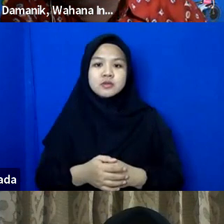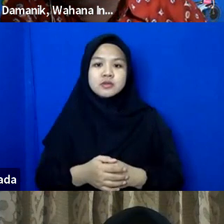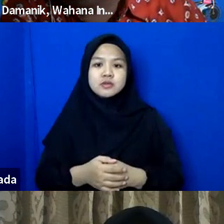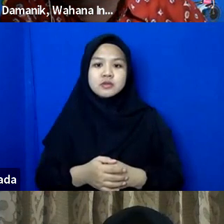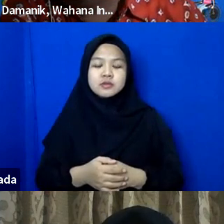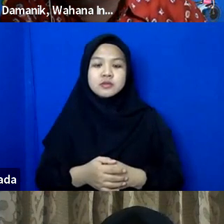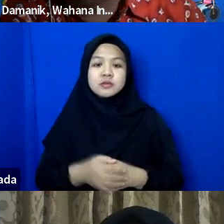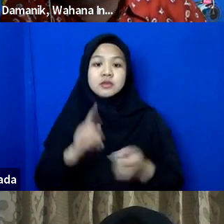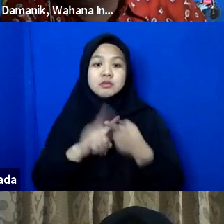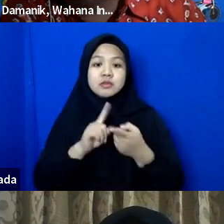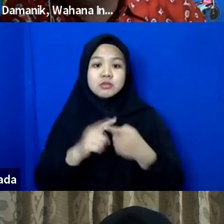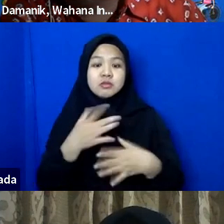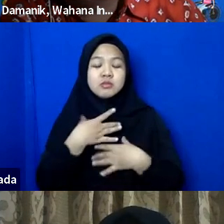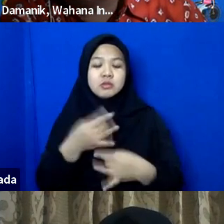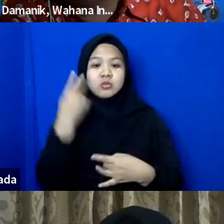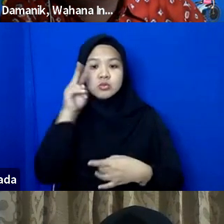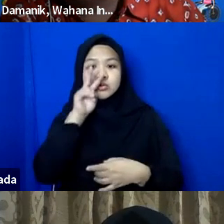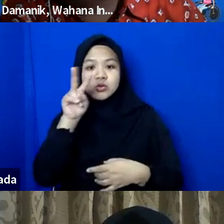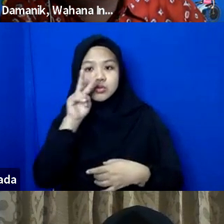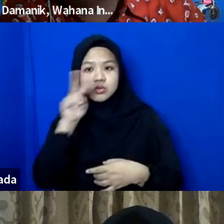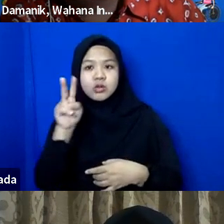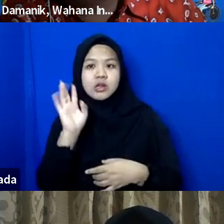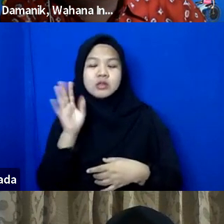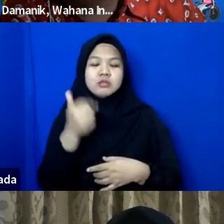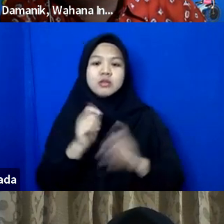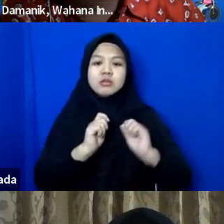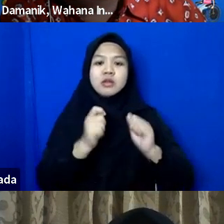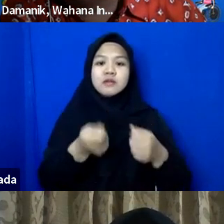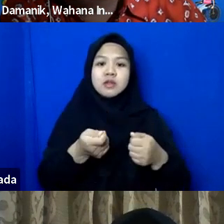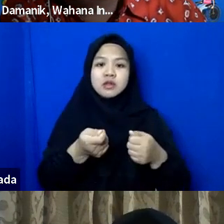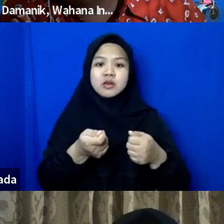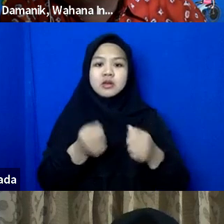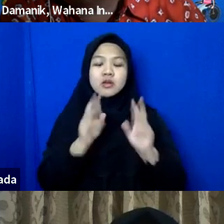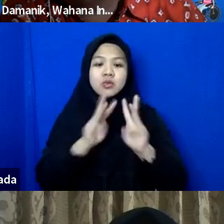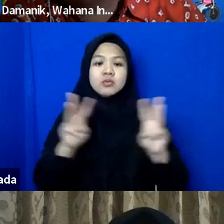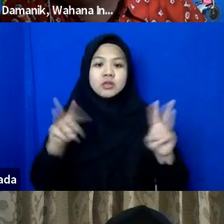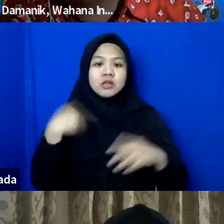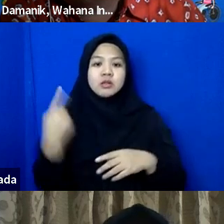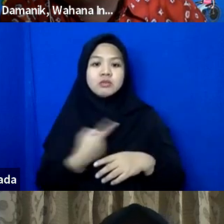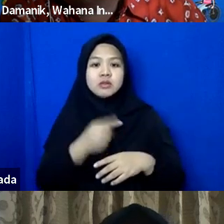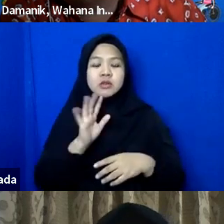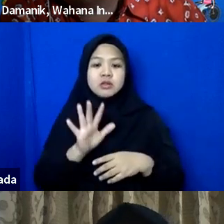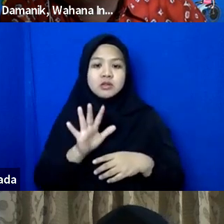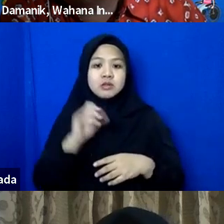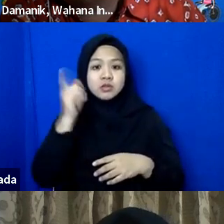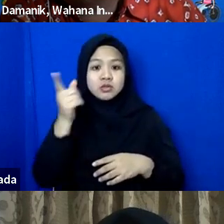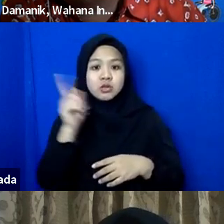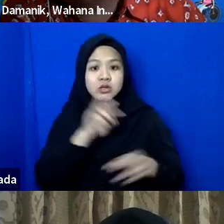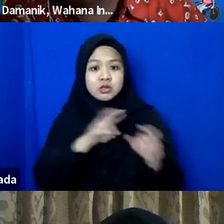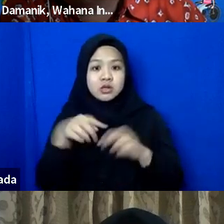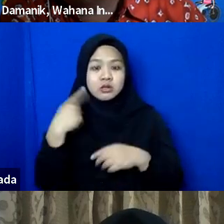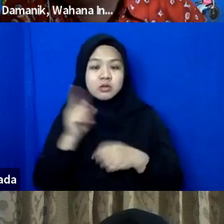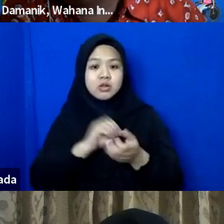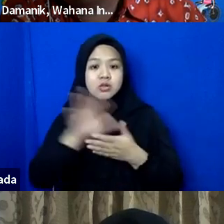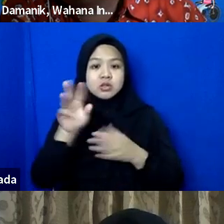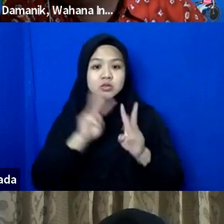teman-teman yang berminat untuk menonton bisa mendaftar di website Kami nanti ya oh ya besok rencananya kami mau